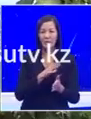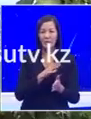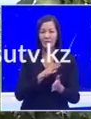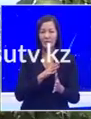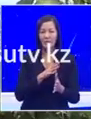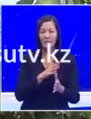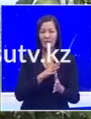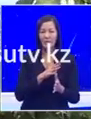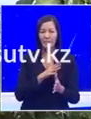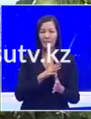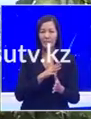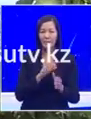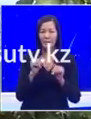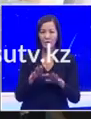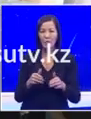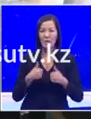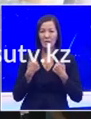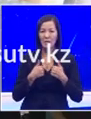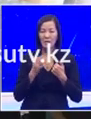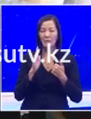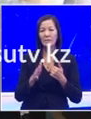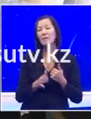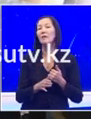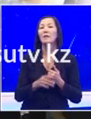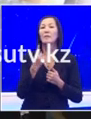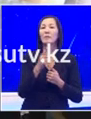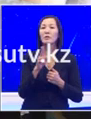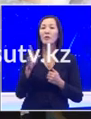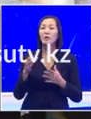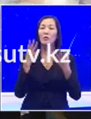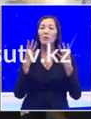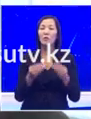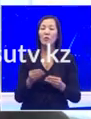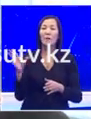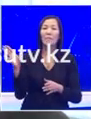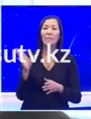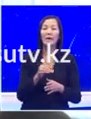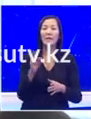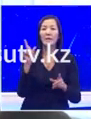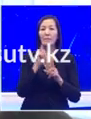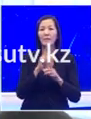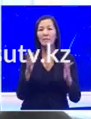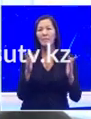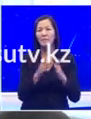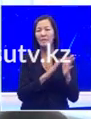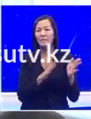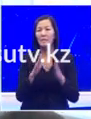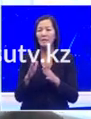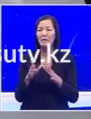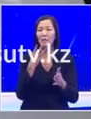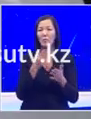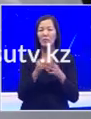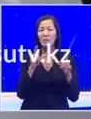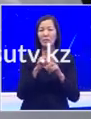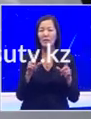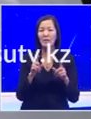бірлесіп отырып осы мәселелерді шешуге тырысамыз. 1-ші қыркүйек білім күнін Талдықорғандағы барлық арнаулы және орта мектептер өз ғимараттарында